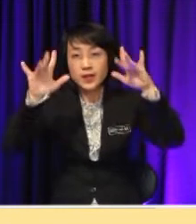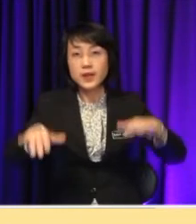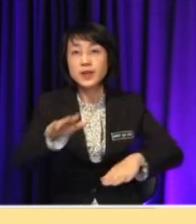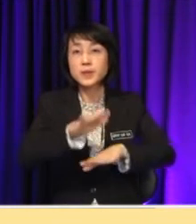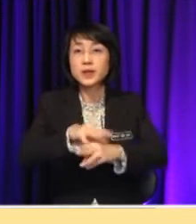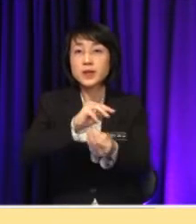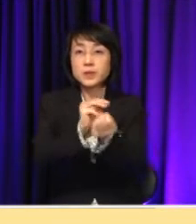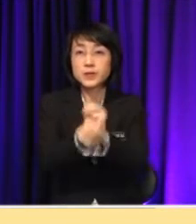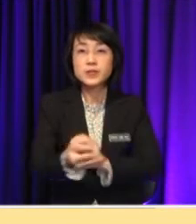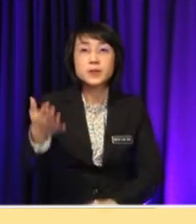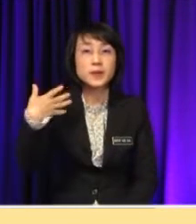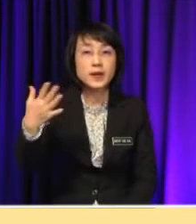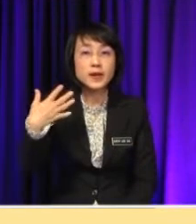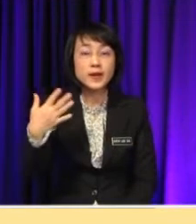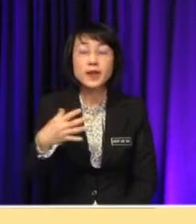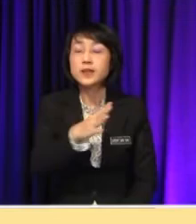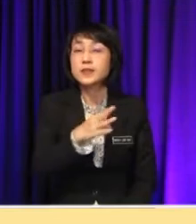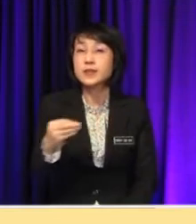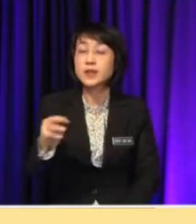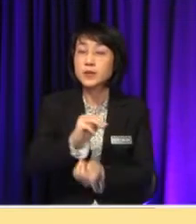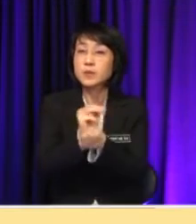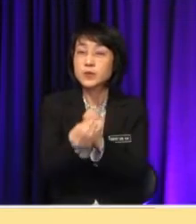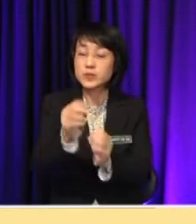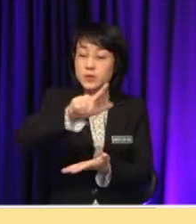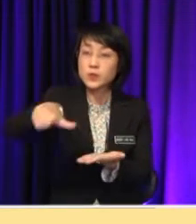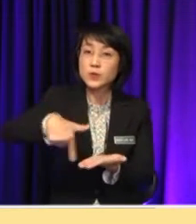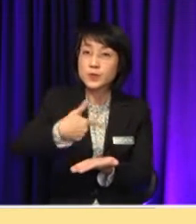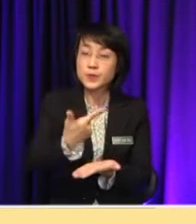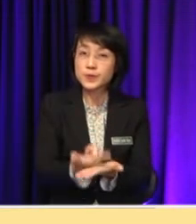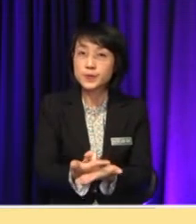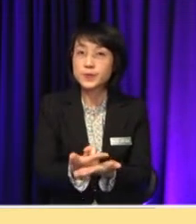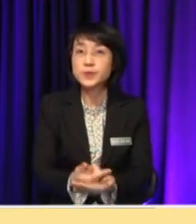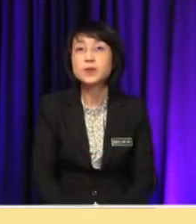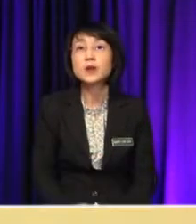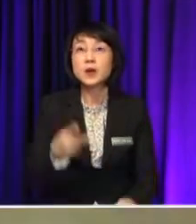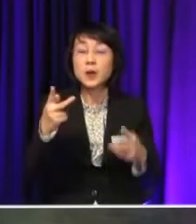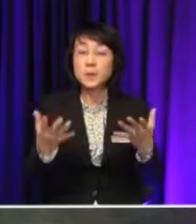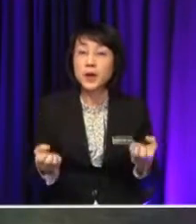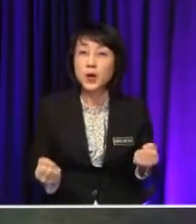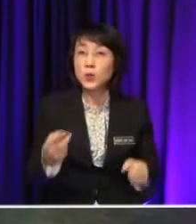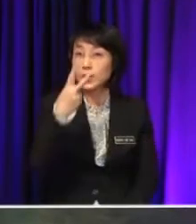negara-negara siswa takdir empat musim macam berarti Korea